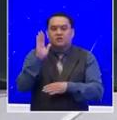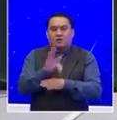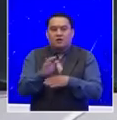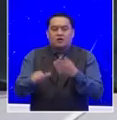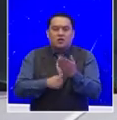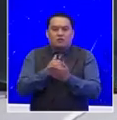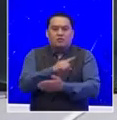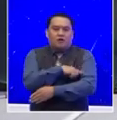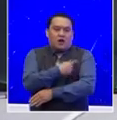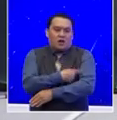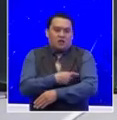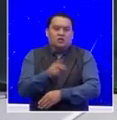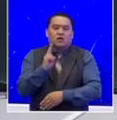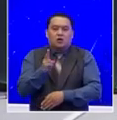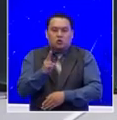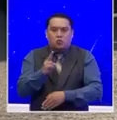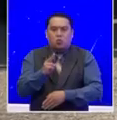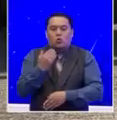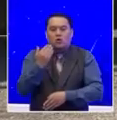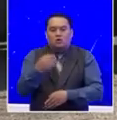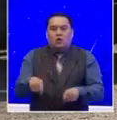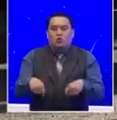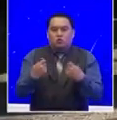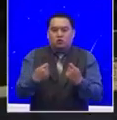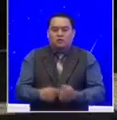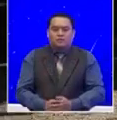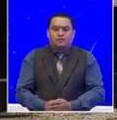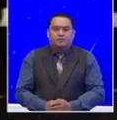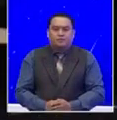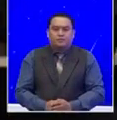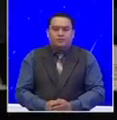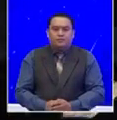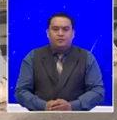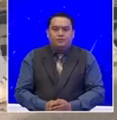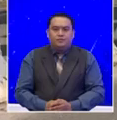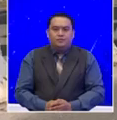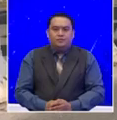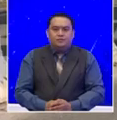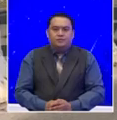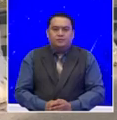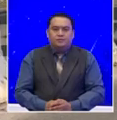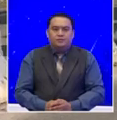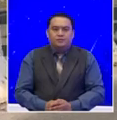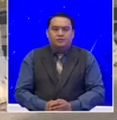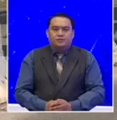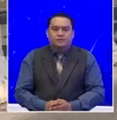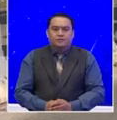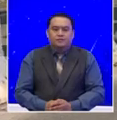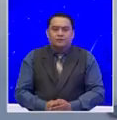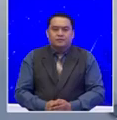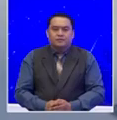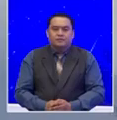главного санврача, так и тем, кто поощряет нарушение нормативного акта. Айнур Мейрханова, Ержан Дуйсен, телеканал ЖТСУ,